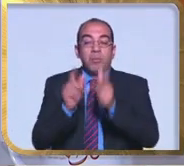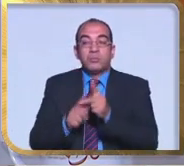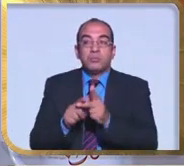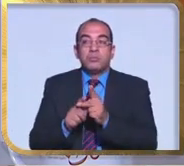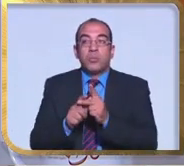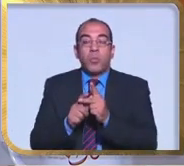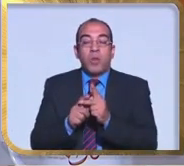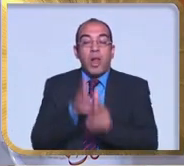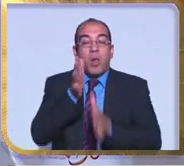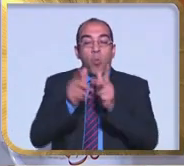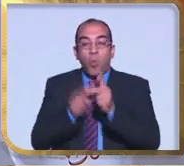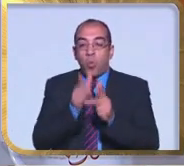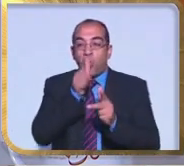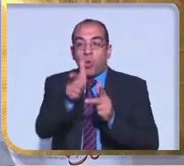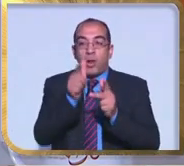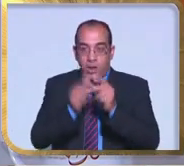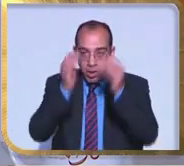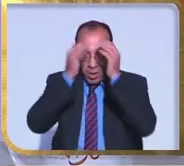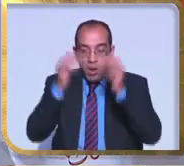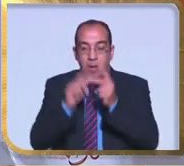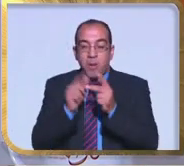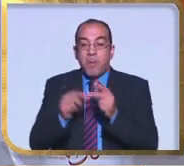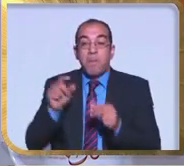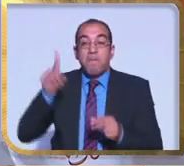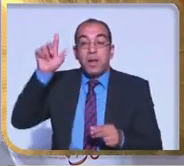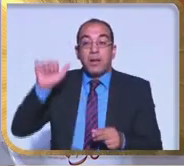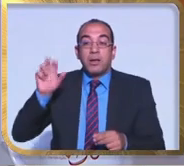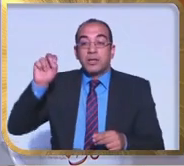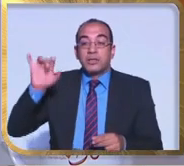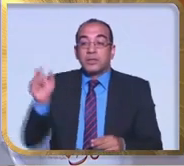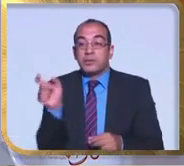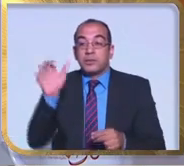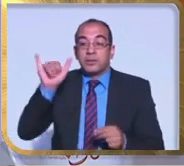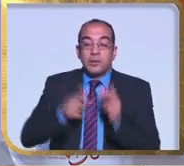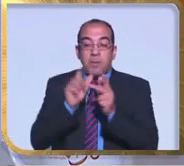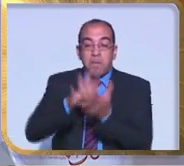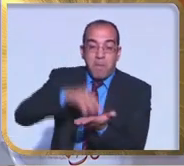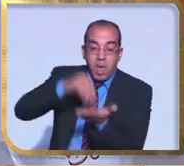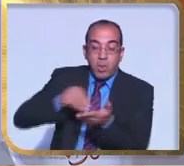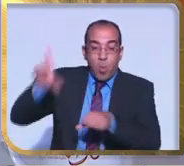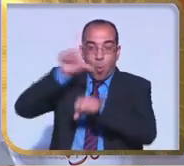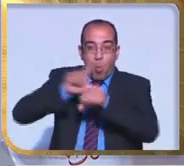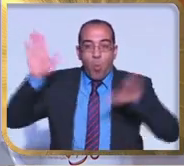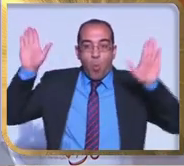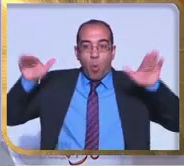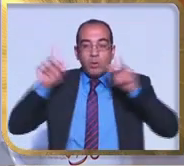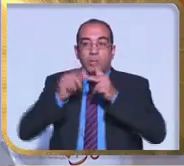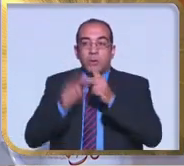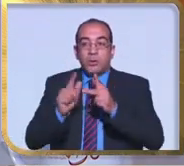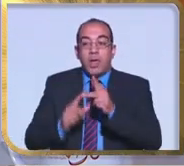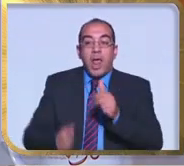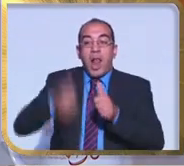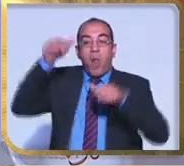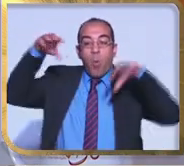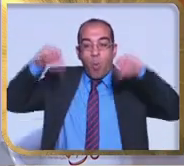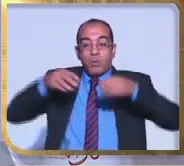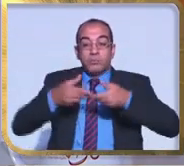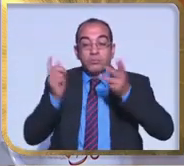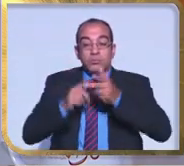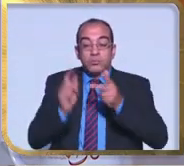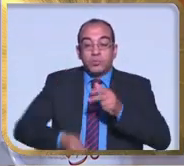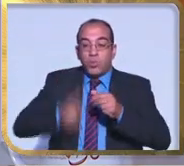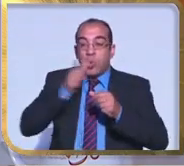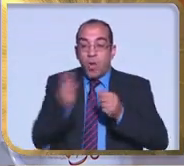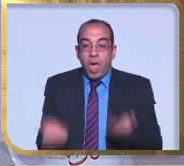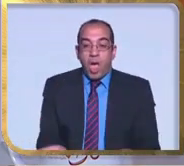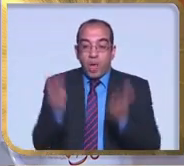إنما كما كان يقول الإمام البلقيني بأنه ابتدى ببدء الوحي لأنه هو منبع الخيرات، وبه